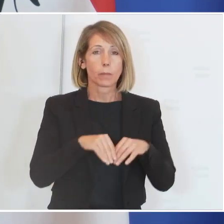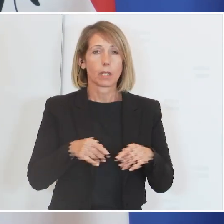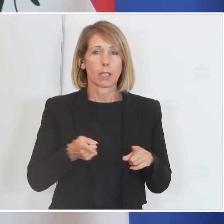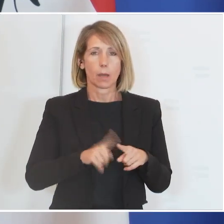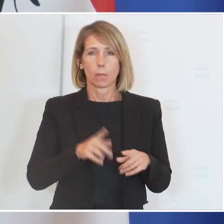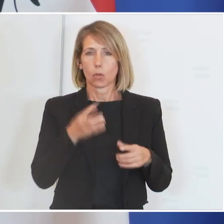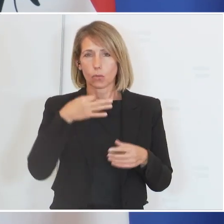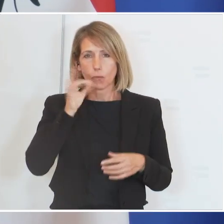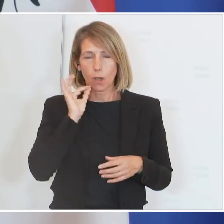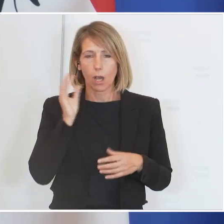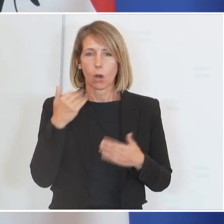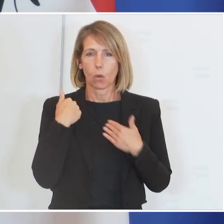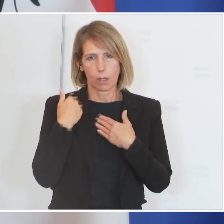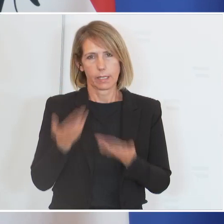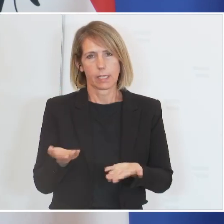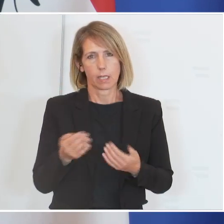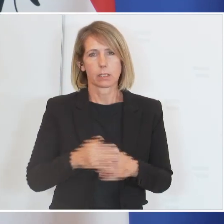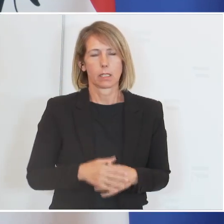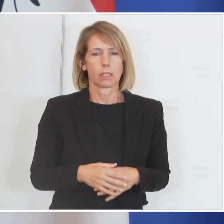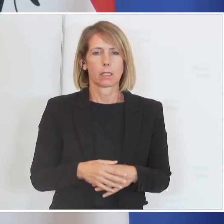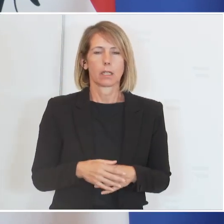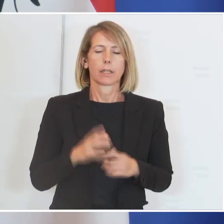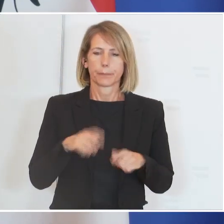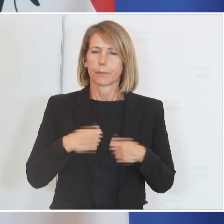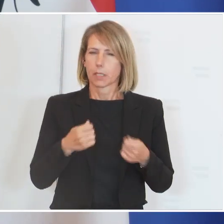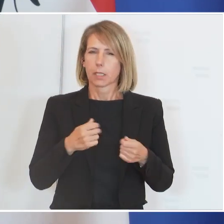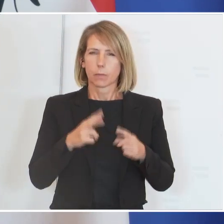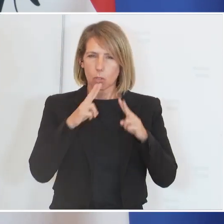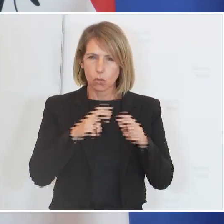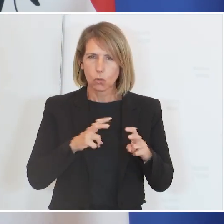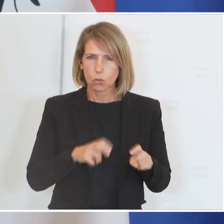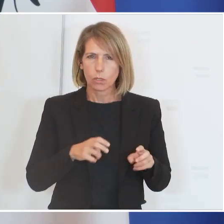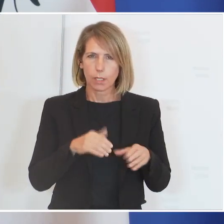entlastet. Wir haben die Situation, also es gibt eine Studie, die besagt, dass